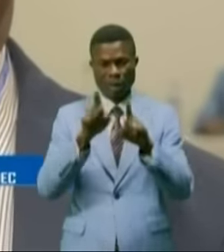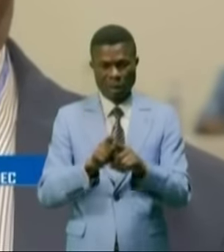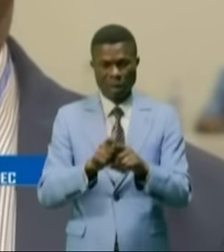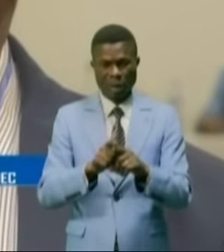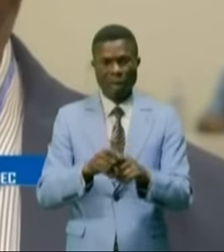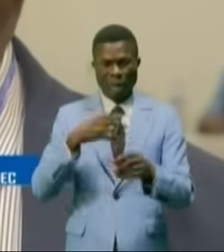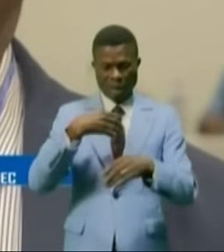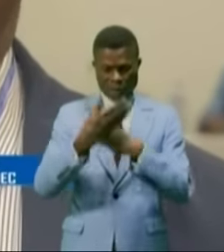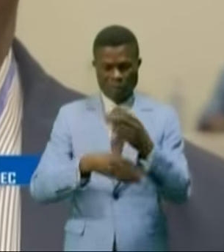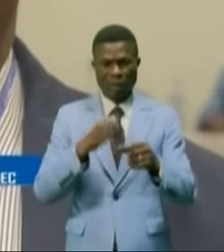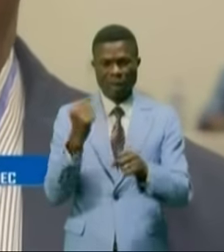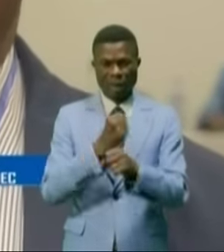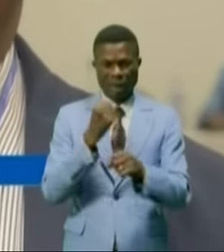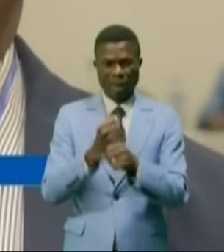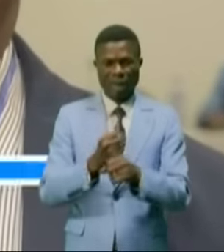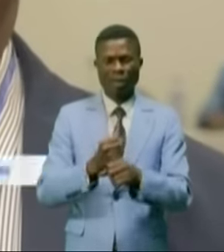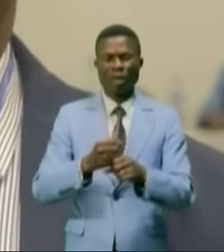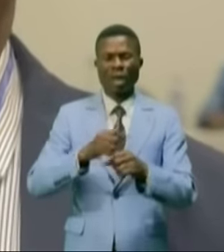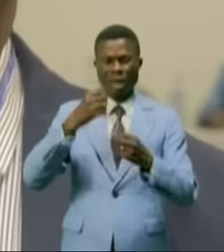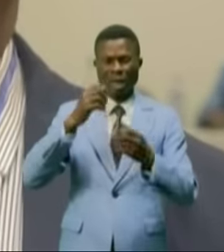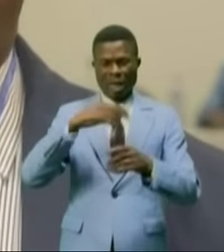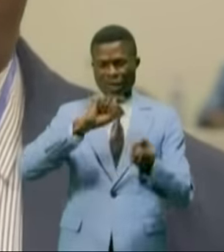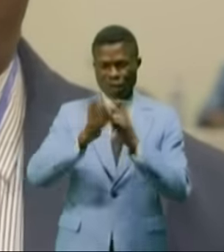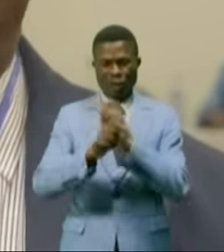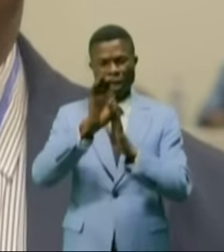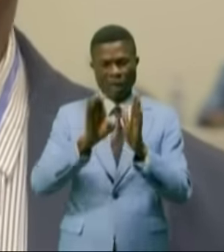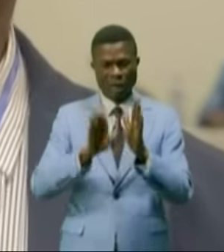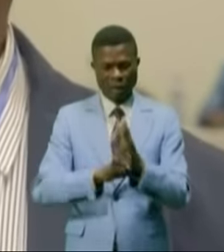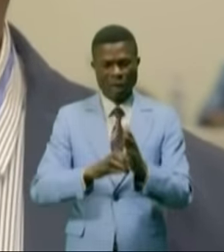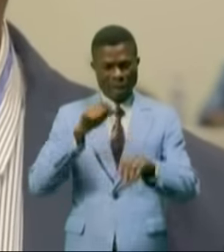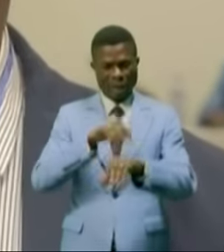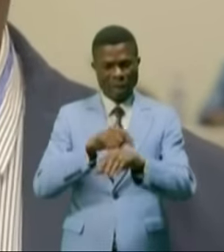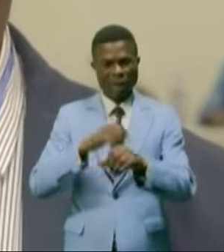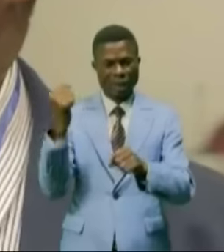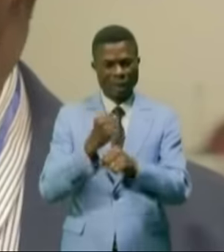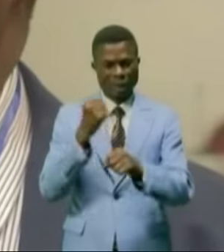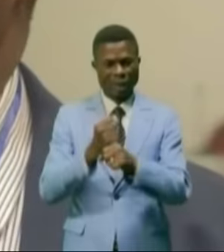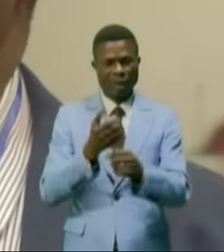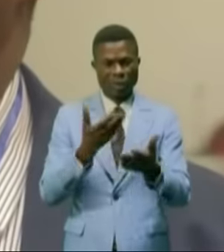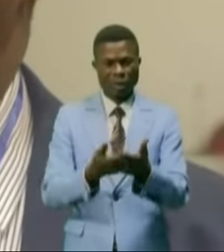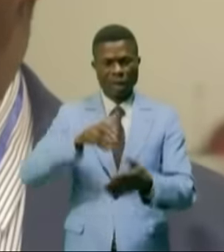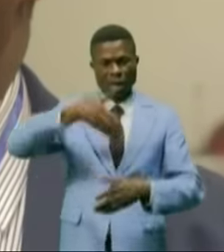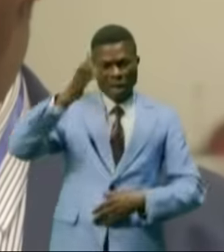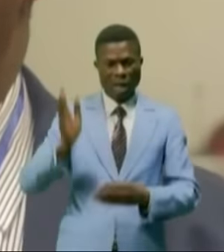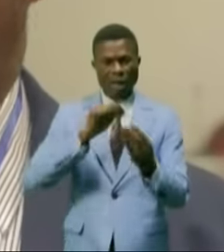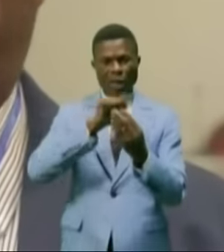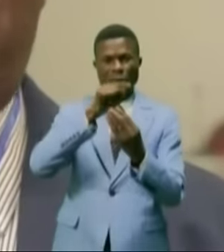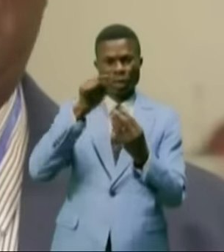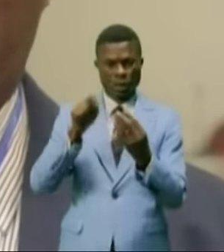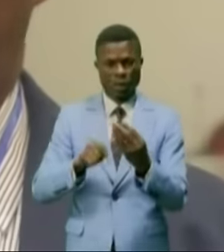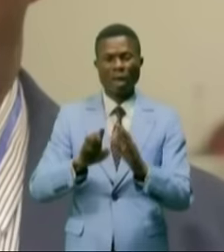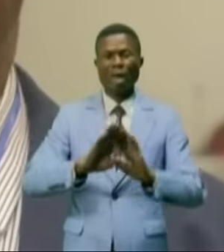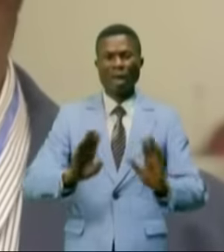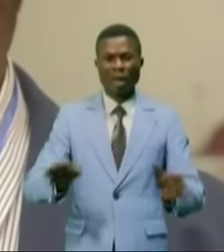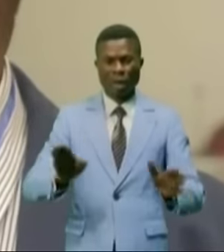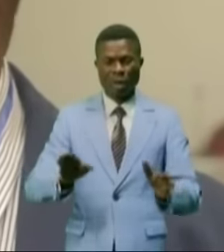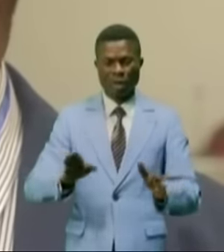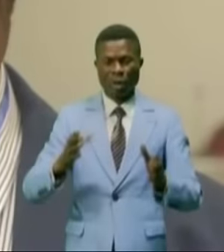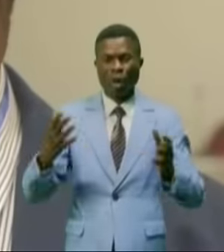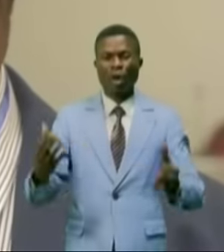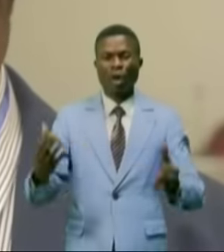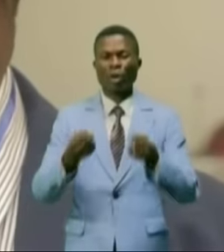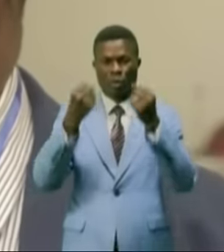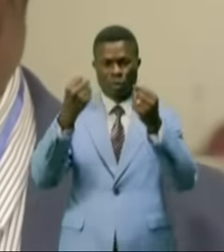pouvoir maintenir ce savoir et l'améliorer tout au courant de la carrière. Les experts comptables peuvent se retrouver dans